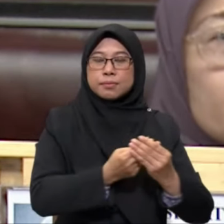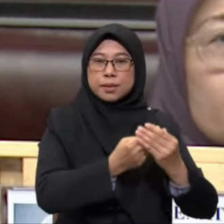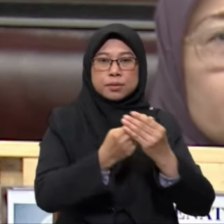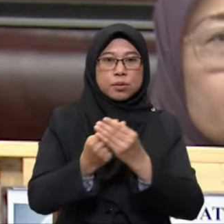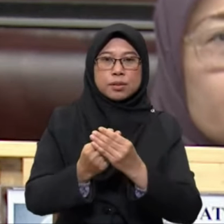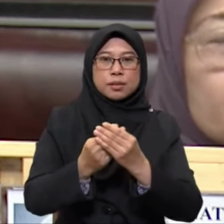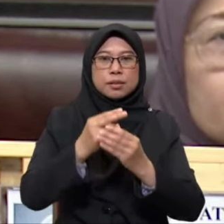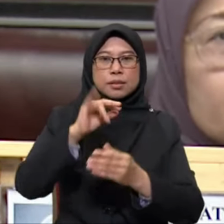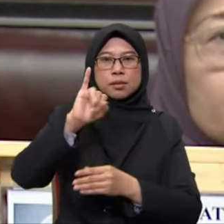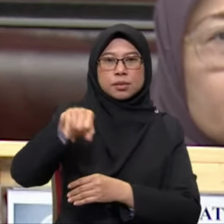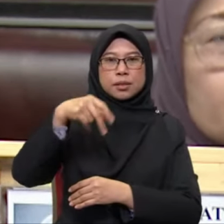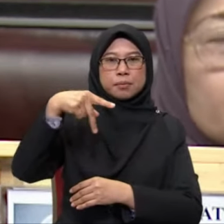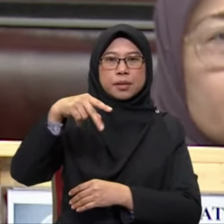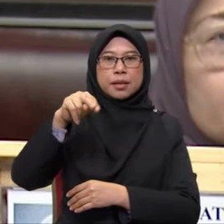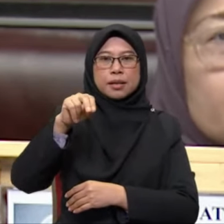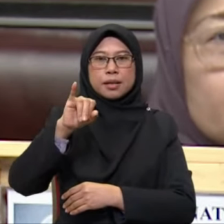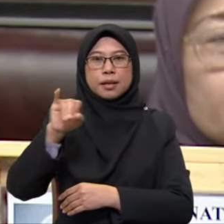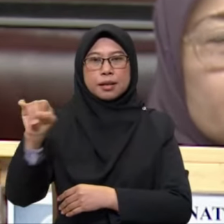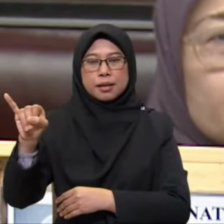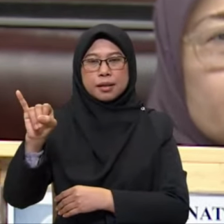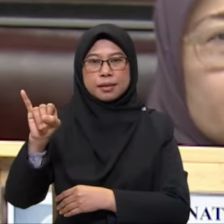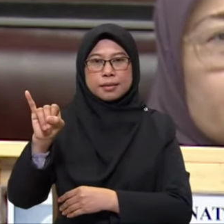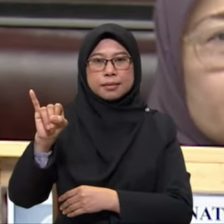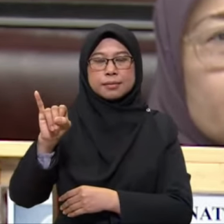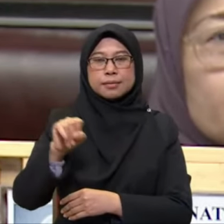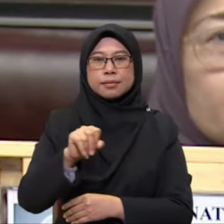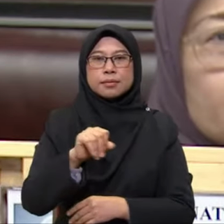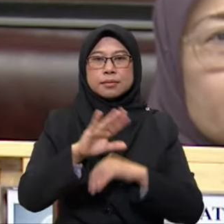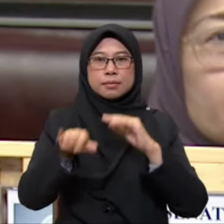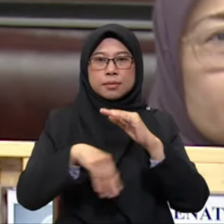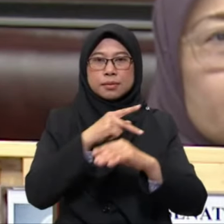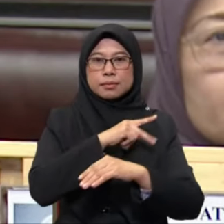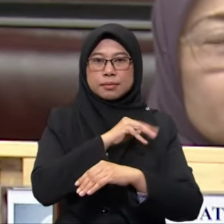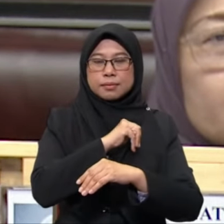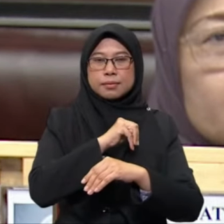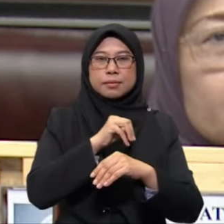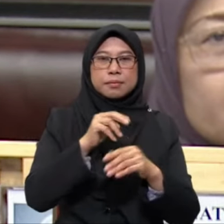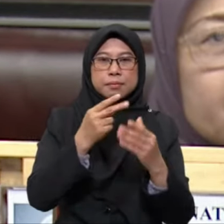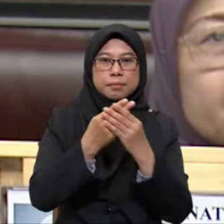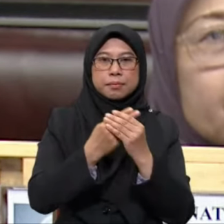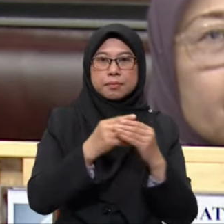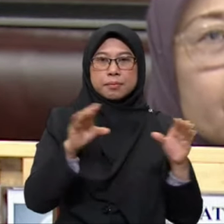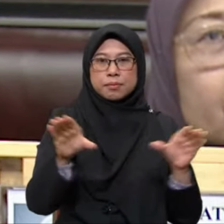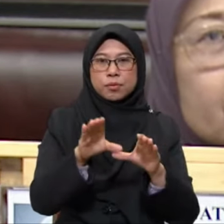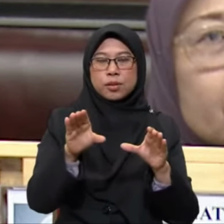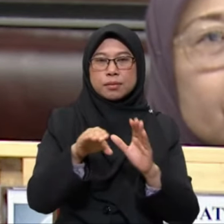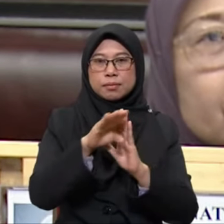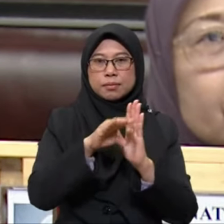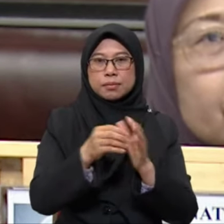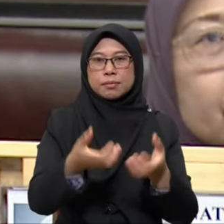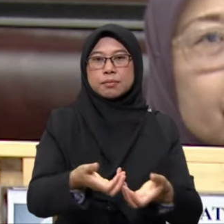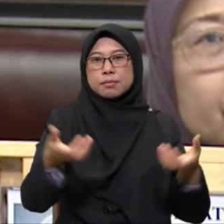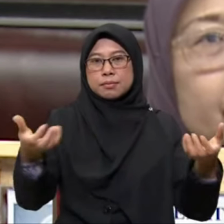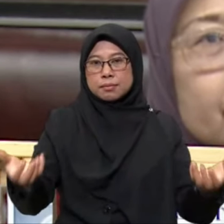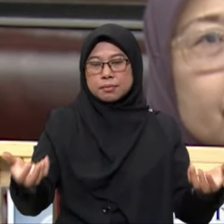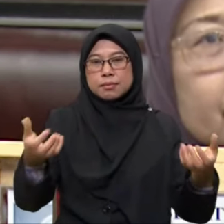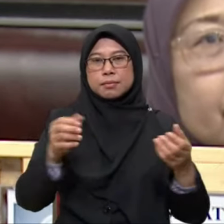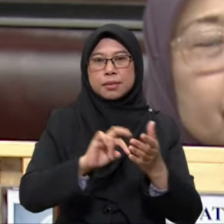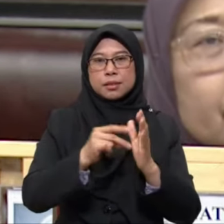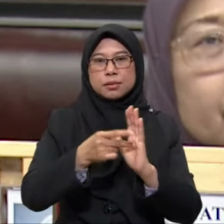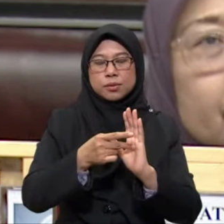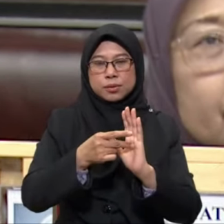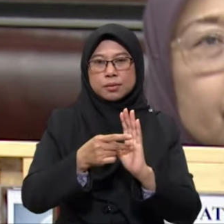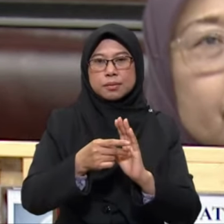ataupun JPNIN, agensi di bawah Kementerian Perpaduan, membangunkan modul berasingan yang mana